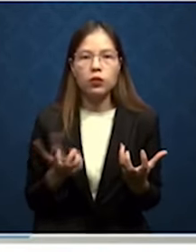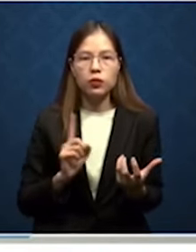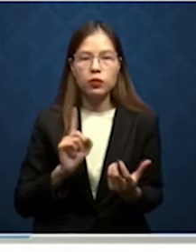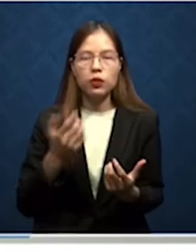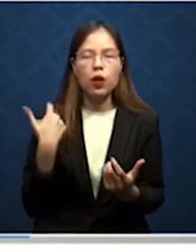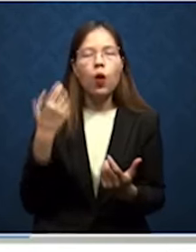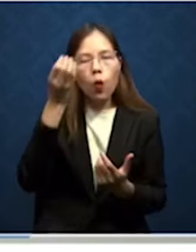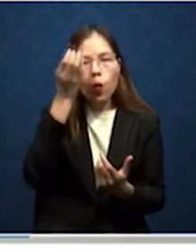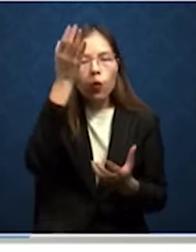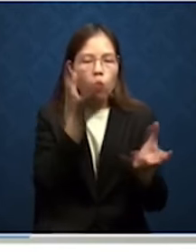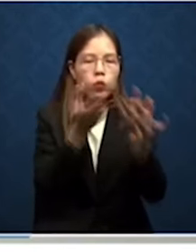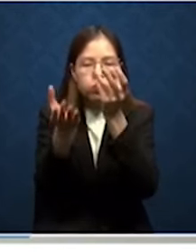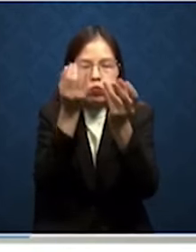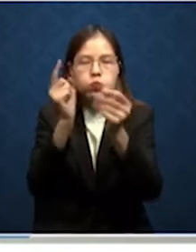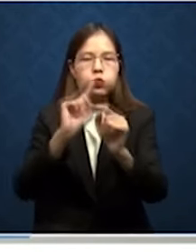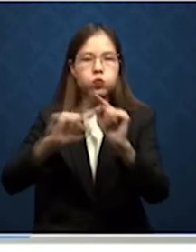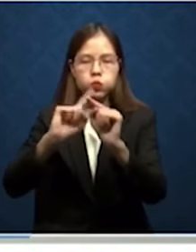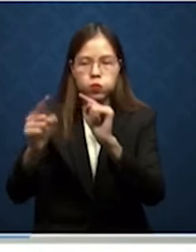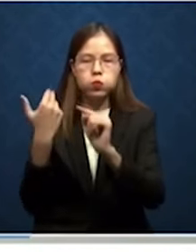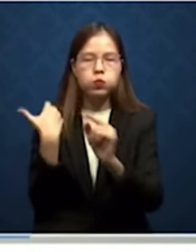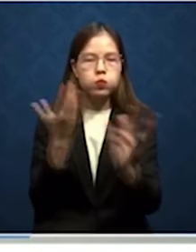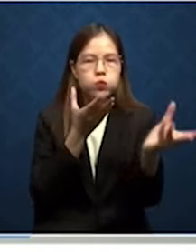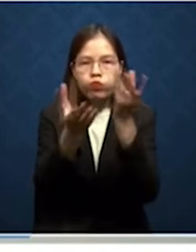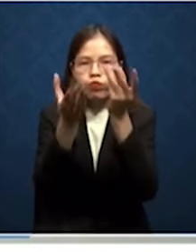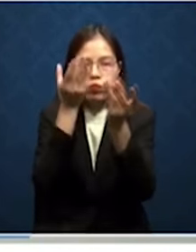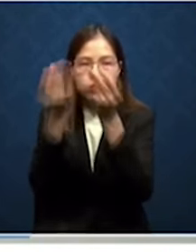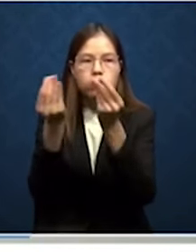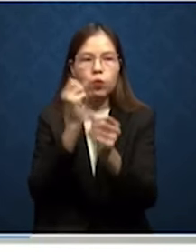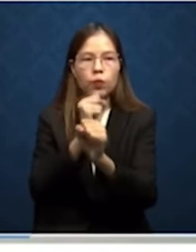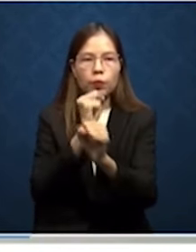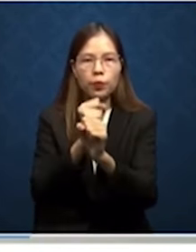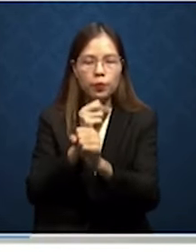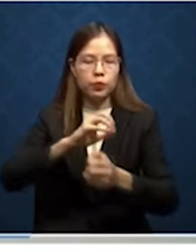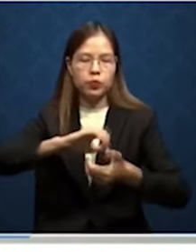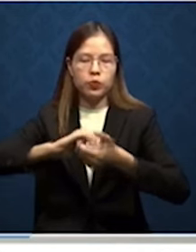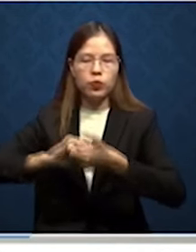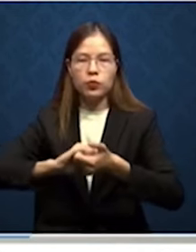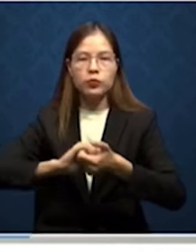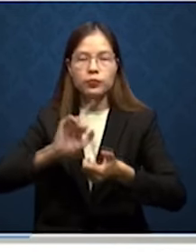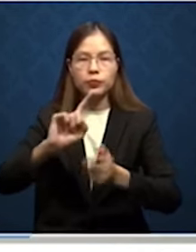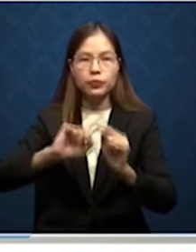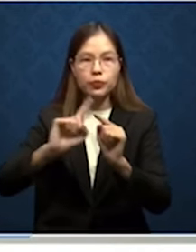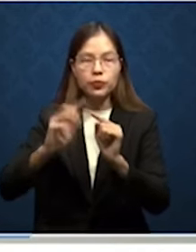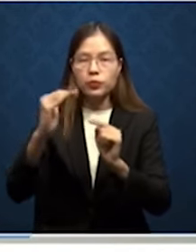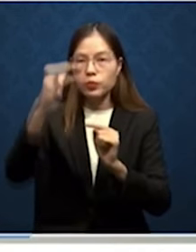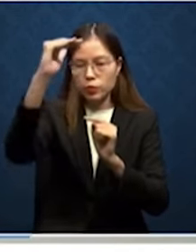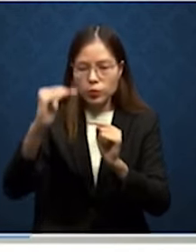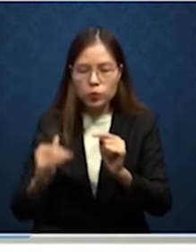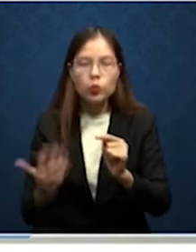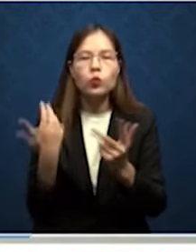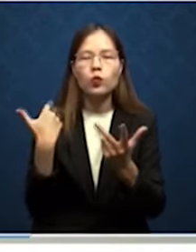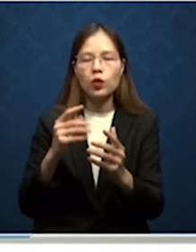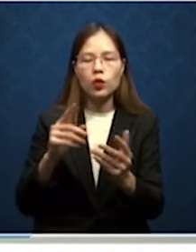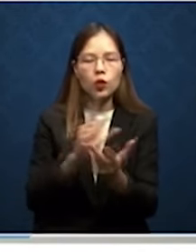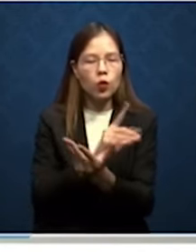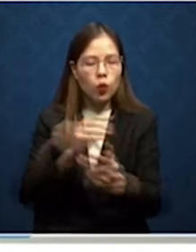เต็มความรู้ความสามารถผมมีประสบการณ์ในการประสานงานกับพี่น้องประชาชน